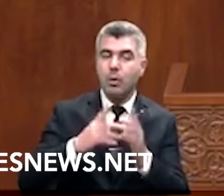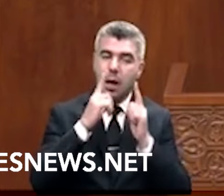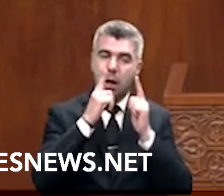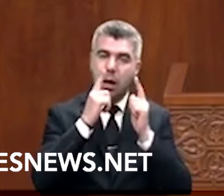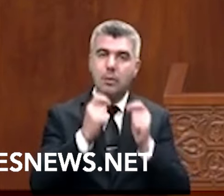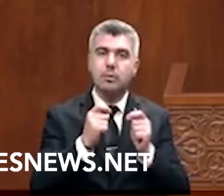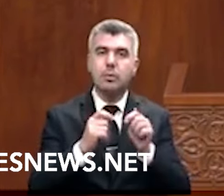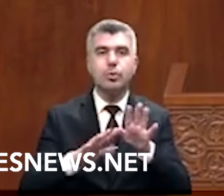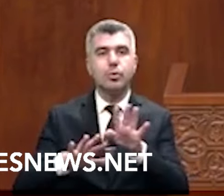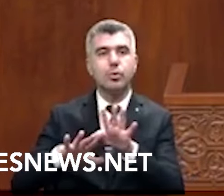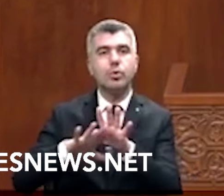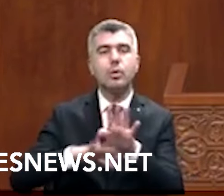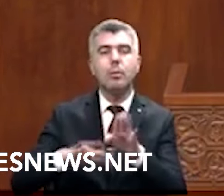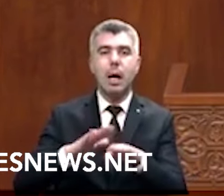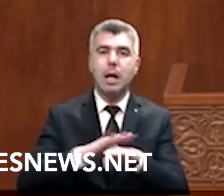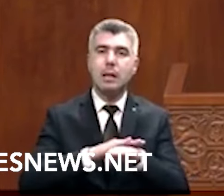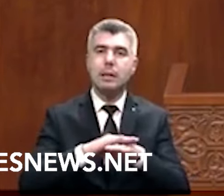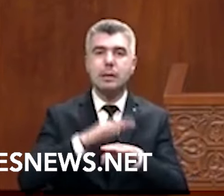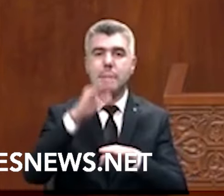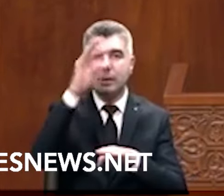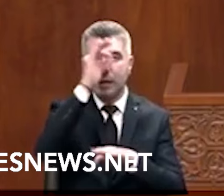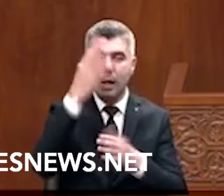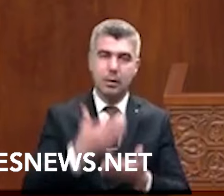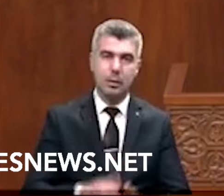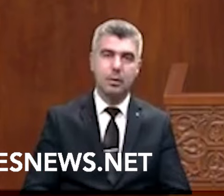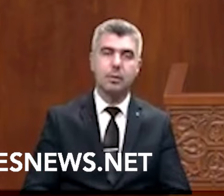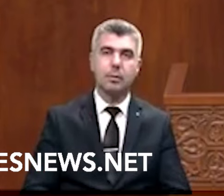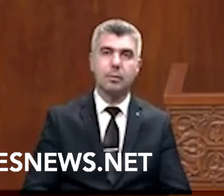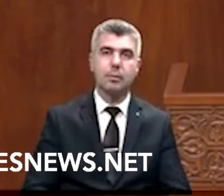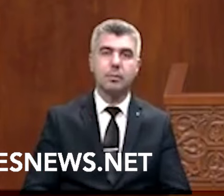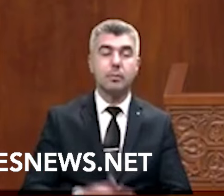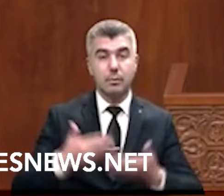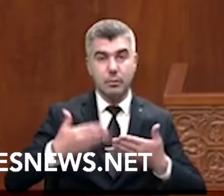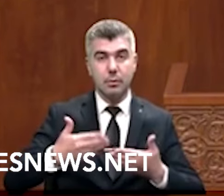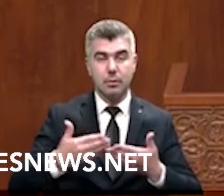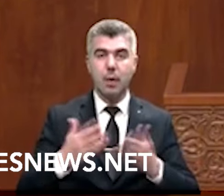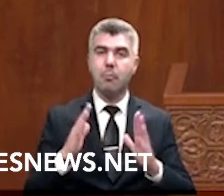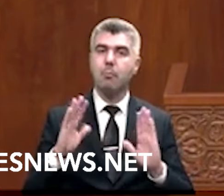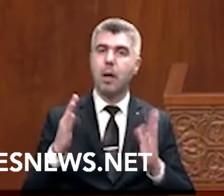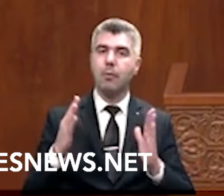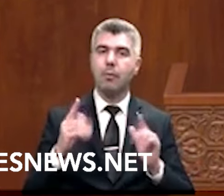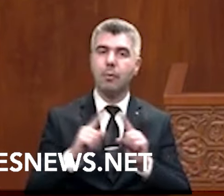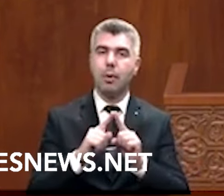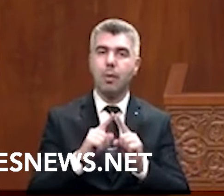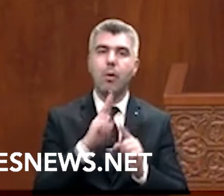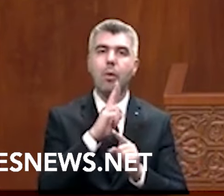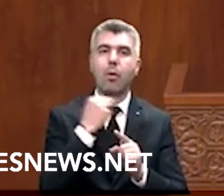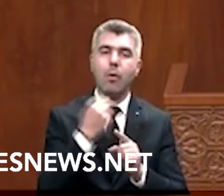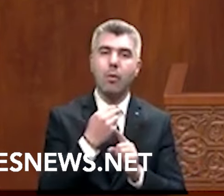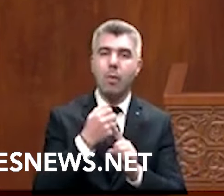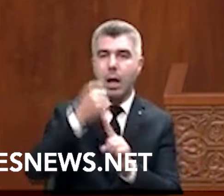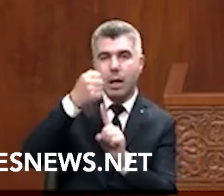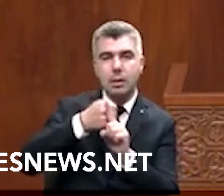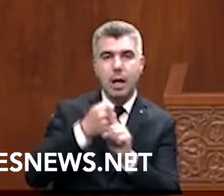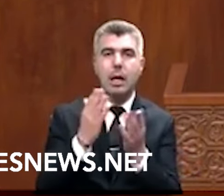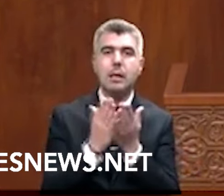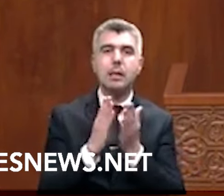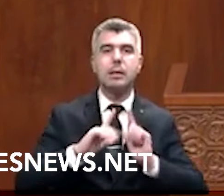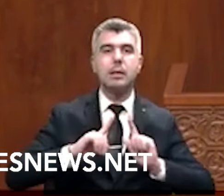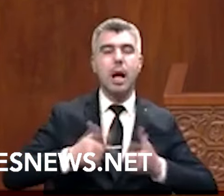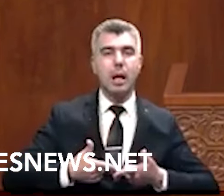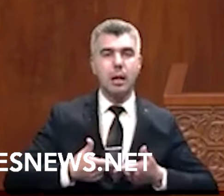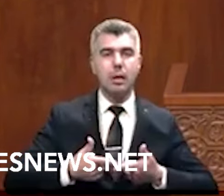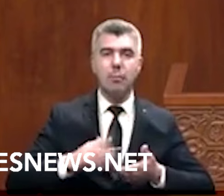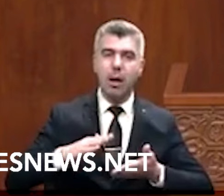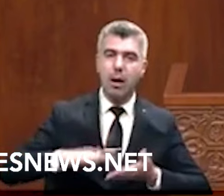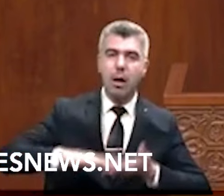الاجتماعي والسياسي في هذا الاطار نود تتمين جهود الحكومه لاصلاح منظومه التعليم الرامي الى تاهيل